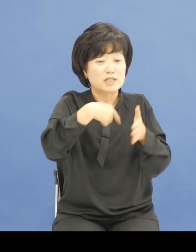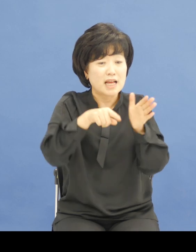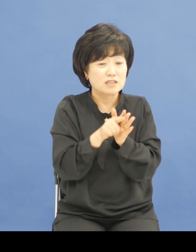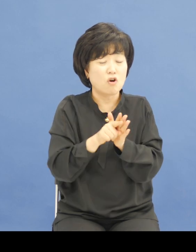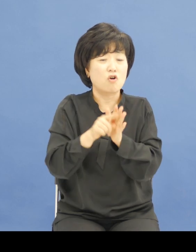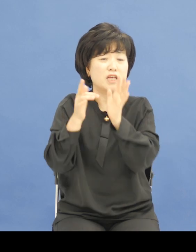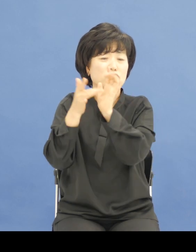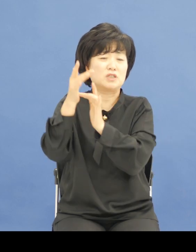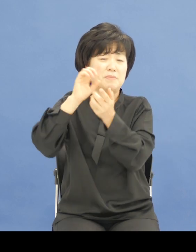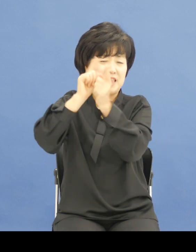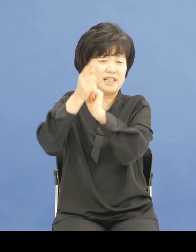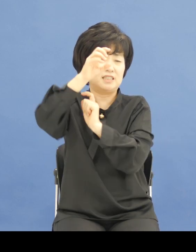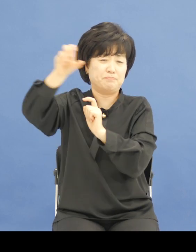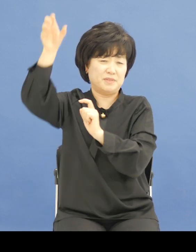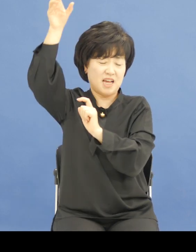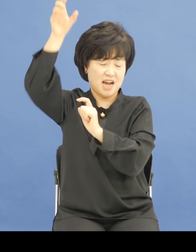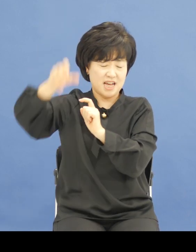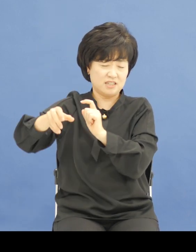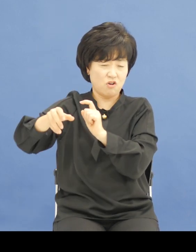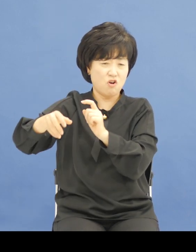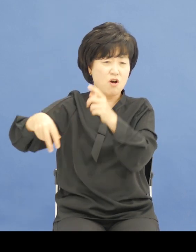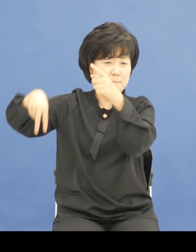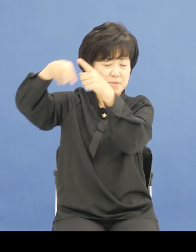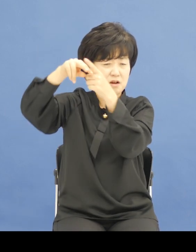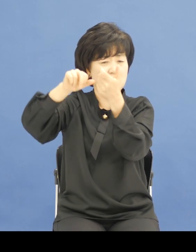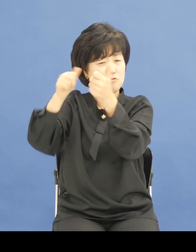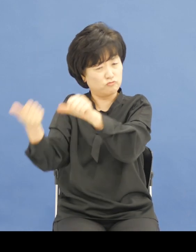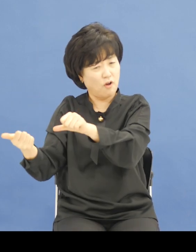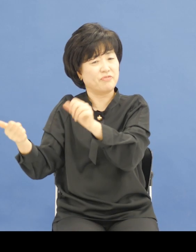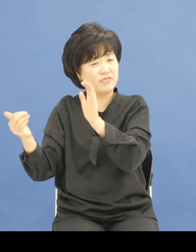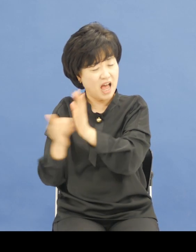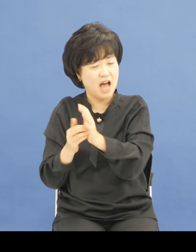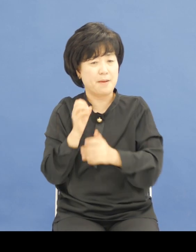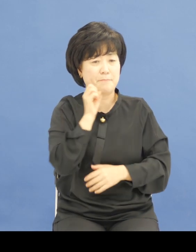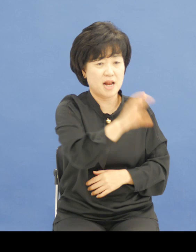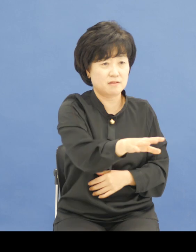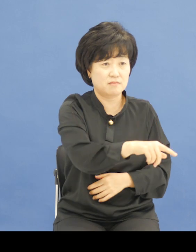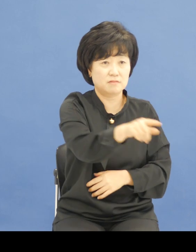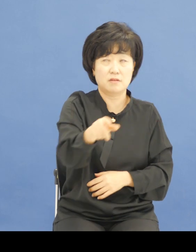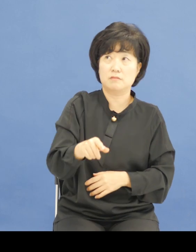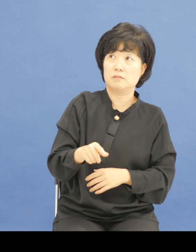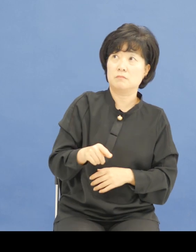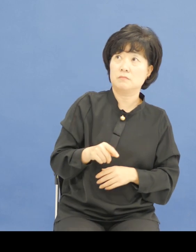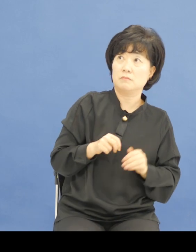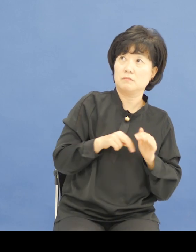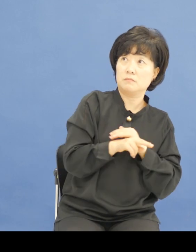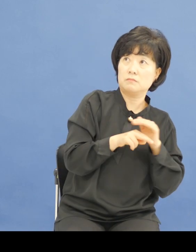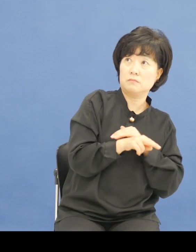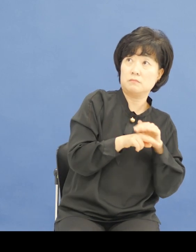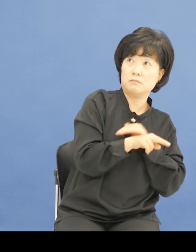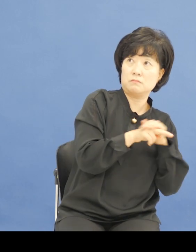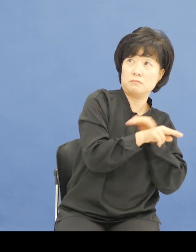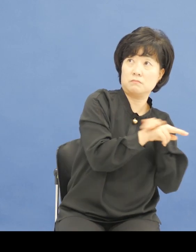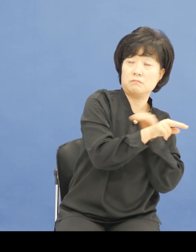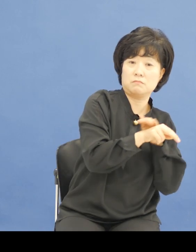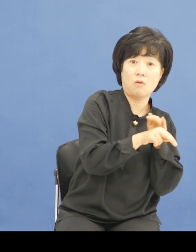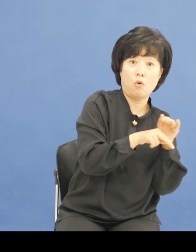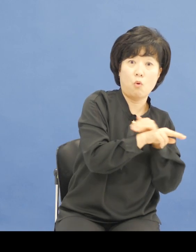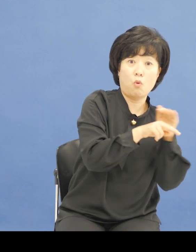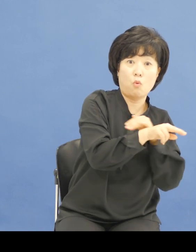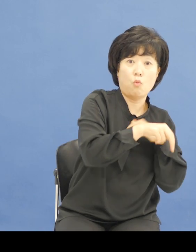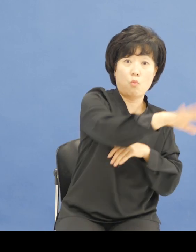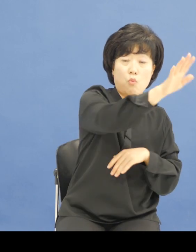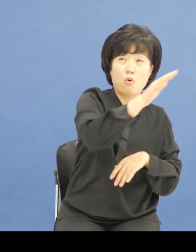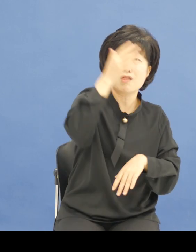흘려 돌아가셨다. 그러니까 슬금슬금 다 도망가더래요. 왜? 왜요? 그래서 나중에 만나서 아 왜 다